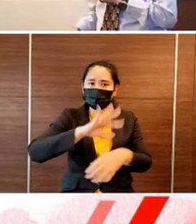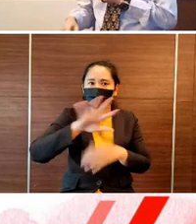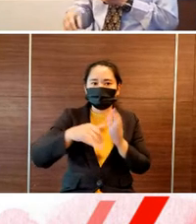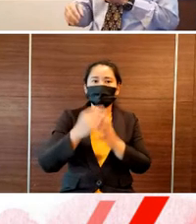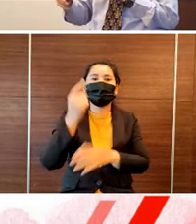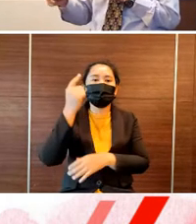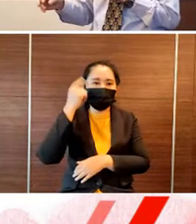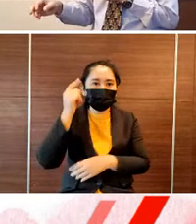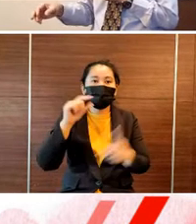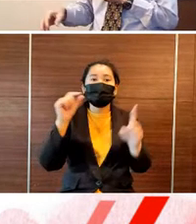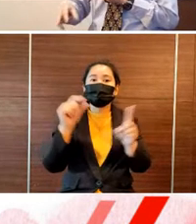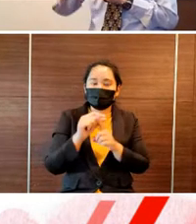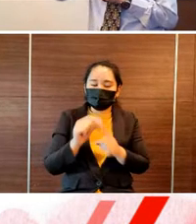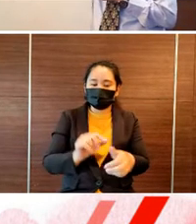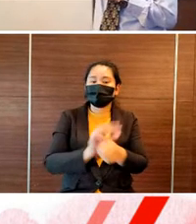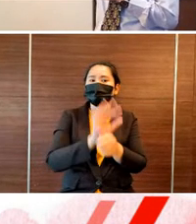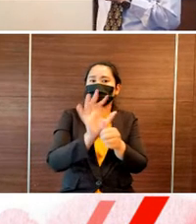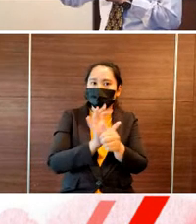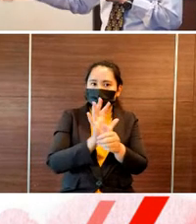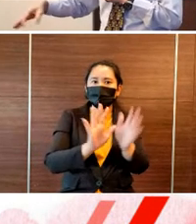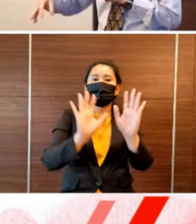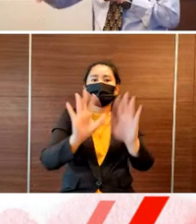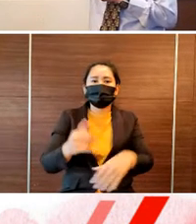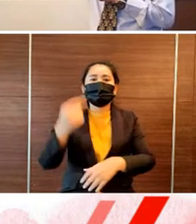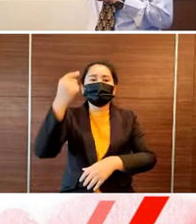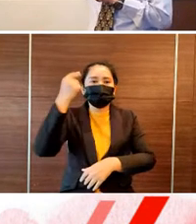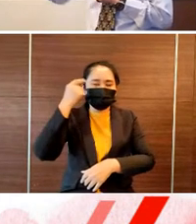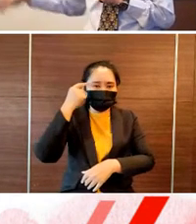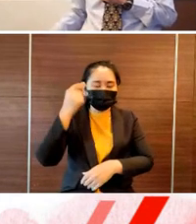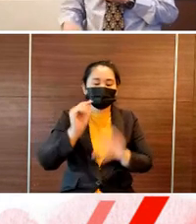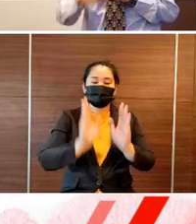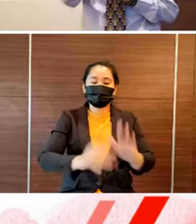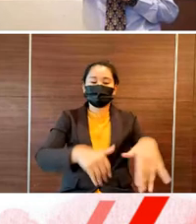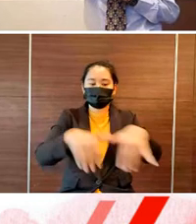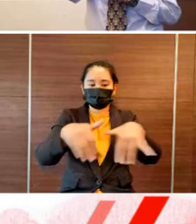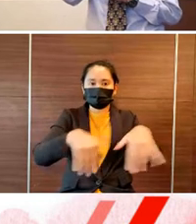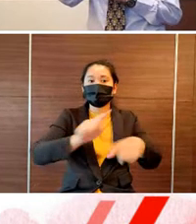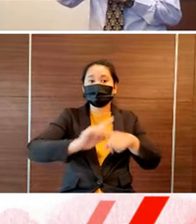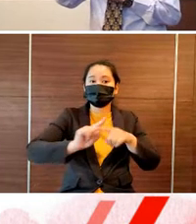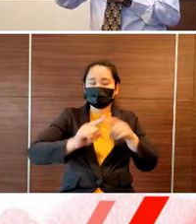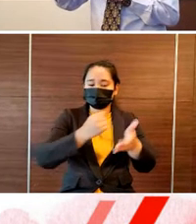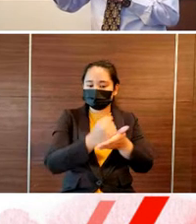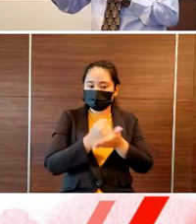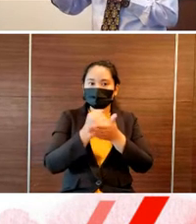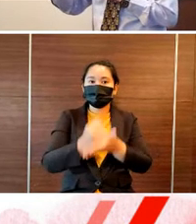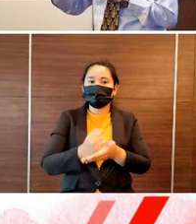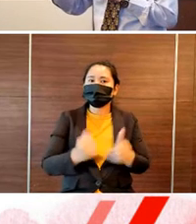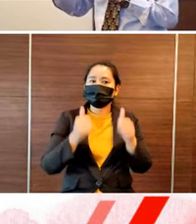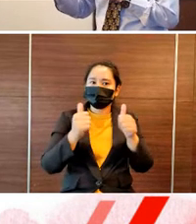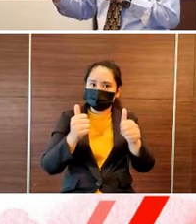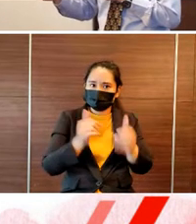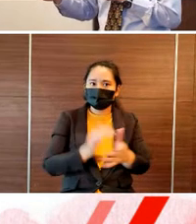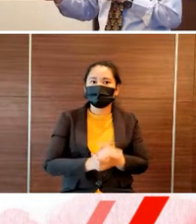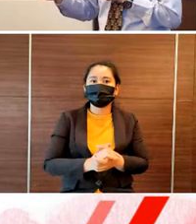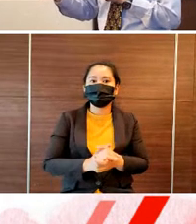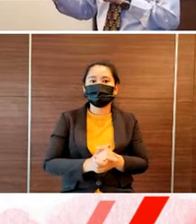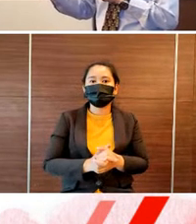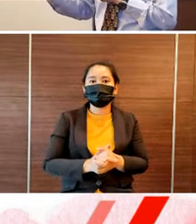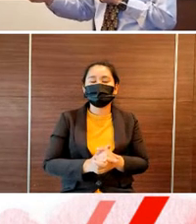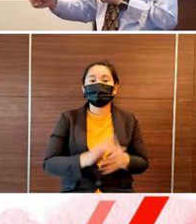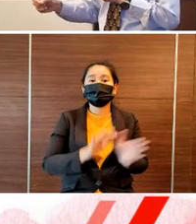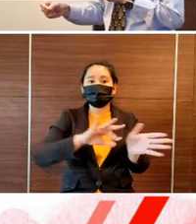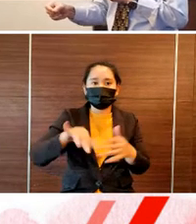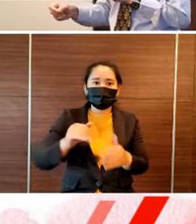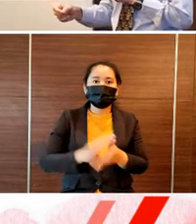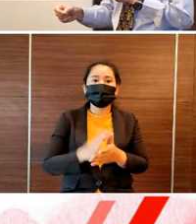คำว่าคอมโควิดนะครับนะหลายองค์กรเลยประชาชนชุมชนต่างๆเหล่านี้มาช่วยกันผลสำเร็จของคอมโควิดทำให้รัฐม